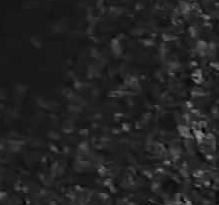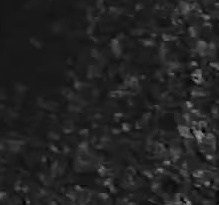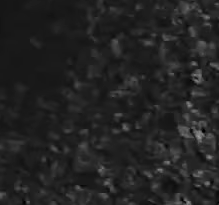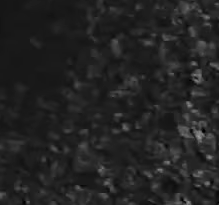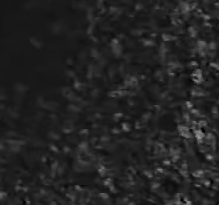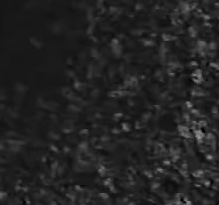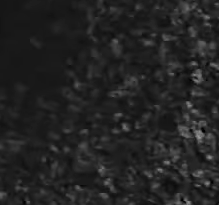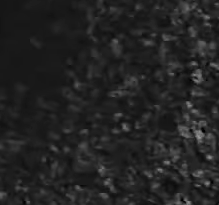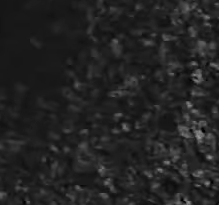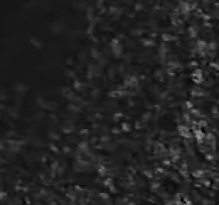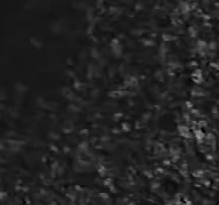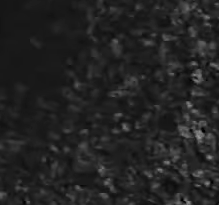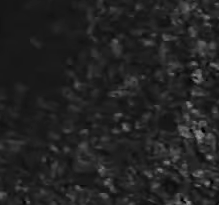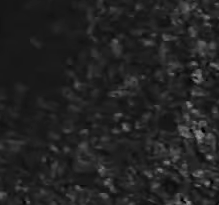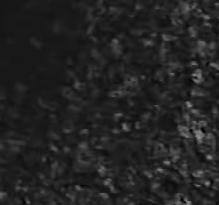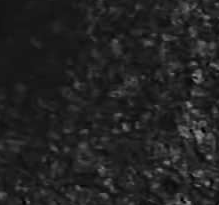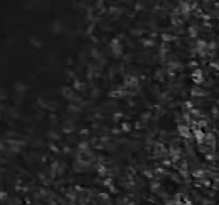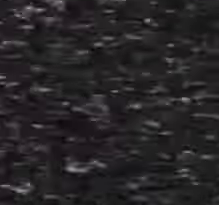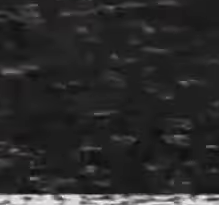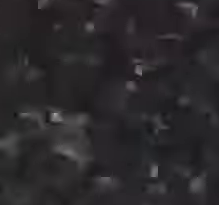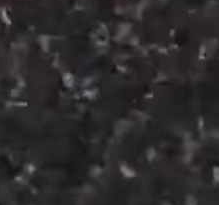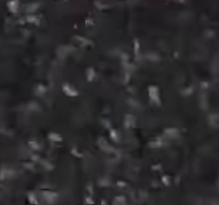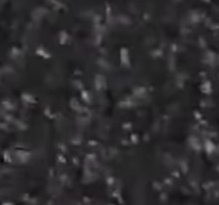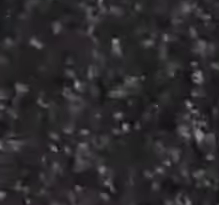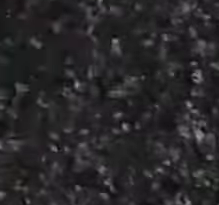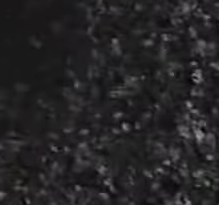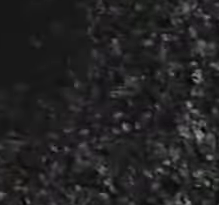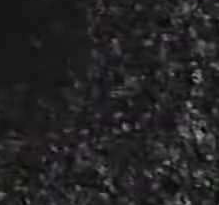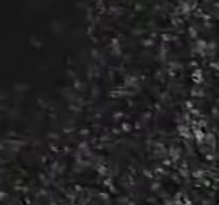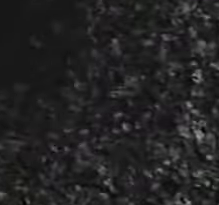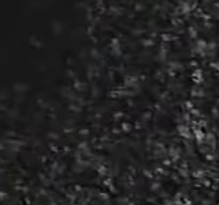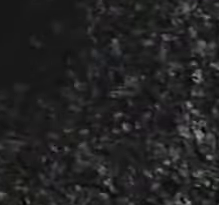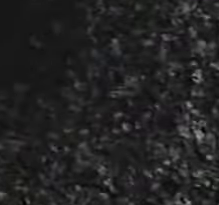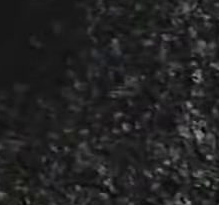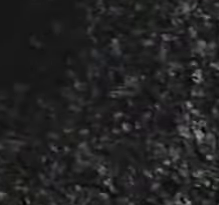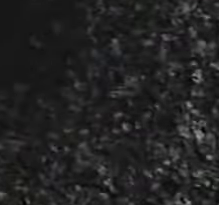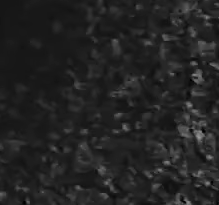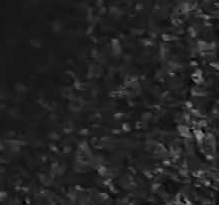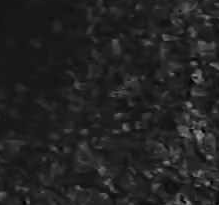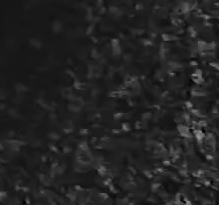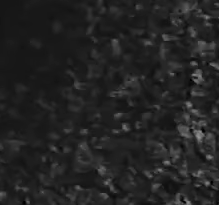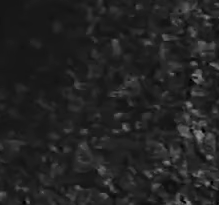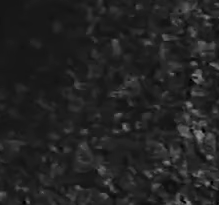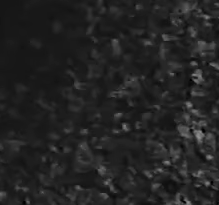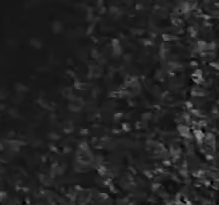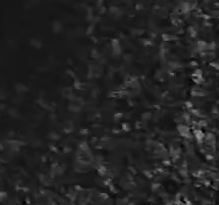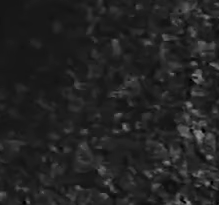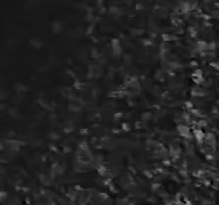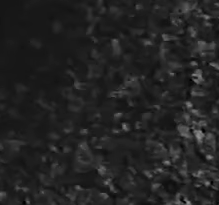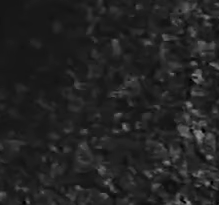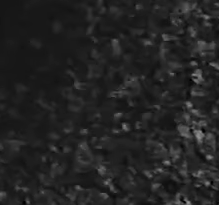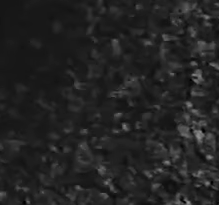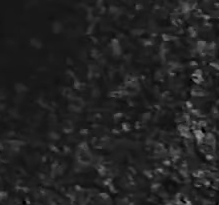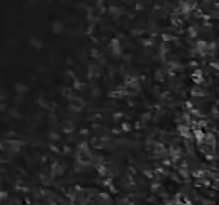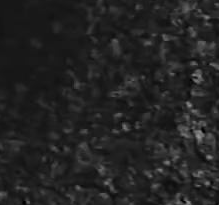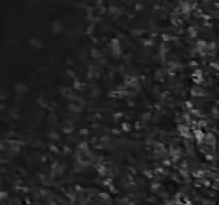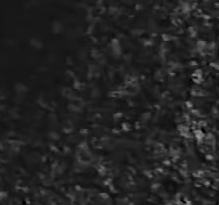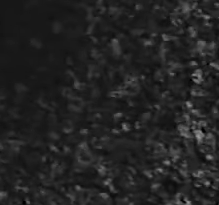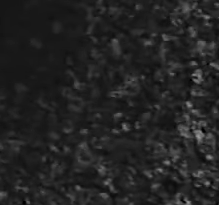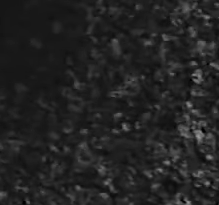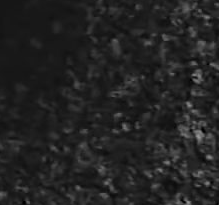lane, naglatag din ng mga alternatibong ruta. 1,300 kawani naman daw ang kanilang itatalaga sa mismong SONA para magmando